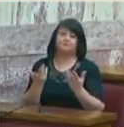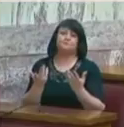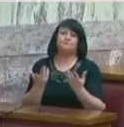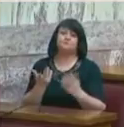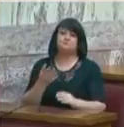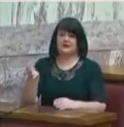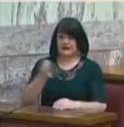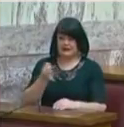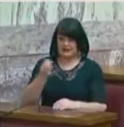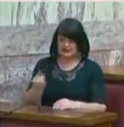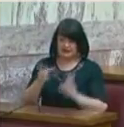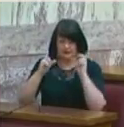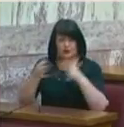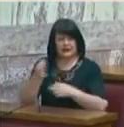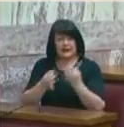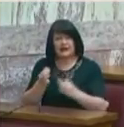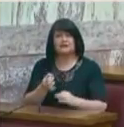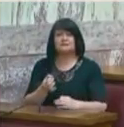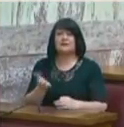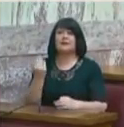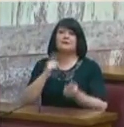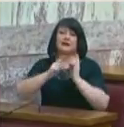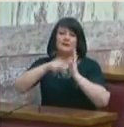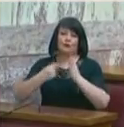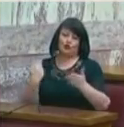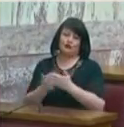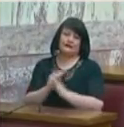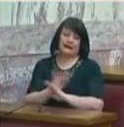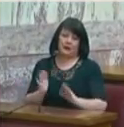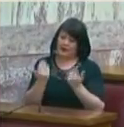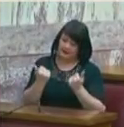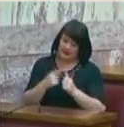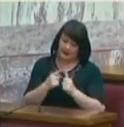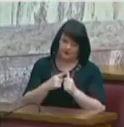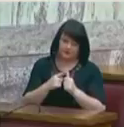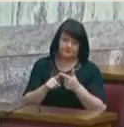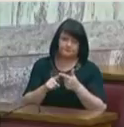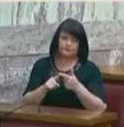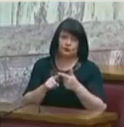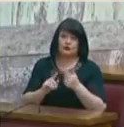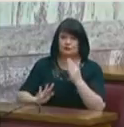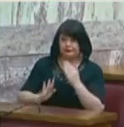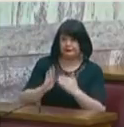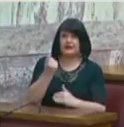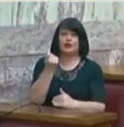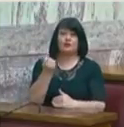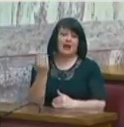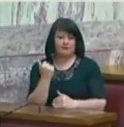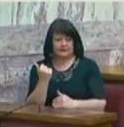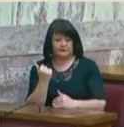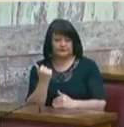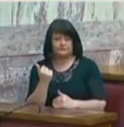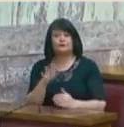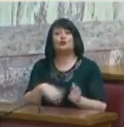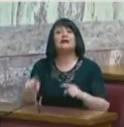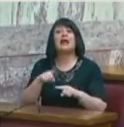Λέτε πρώτα απ' όλα ότι δεν υπάρχει τέλος του μνημονίου. Ότι δεν ανακάμπτει η οικονομία. Ότι η χώρα